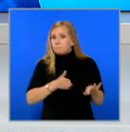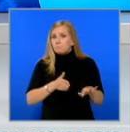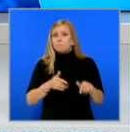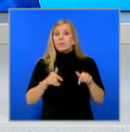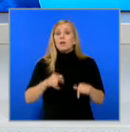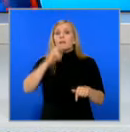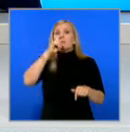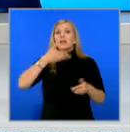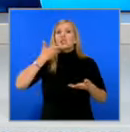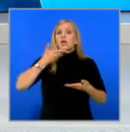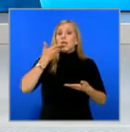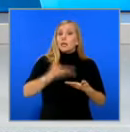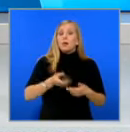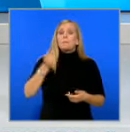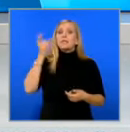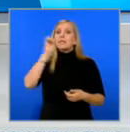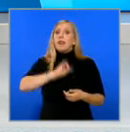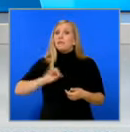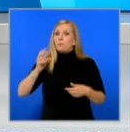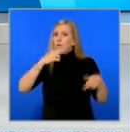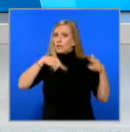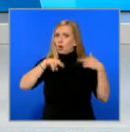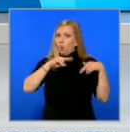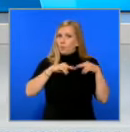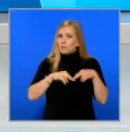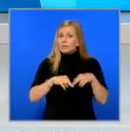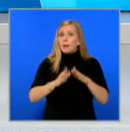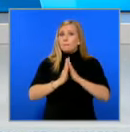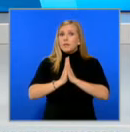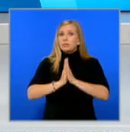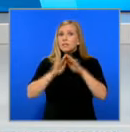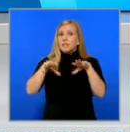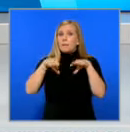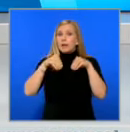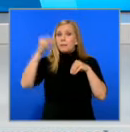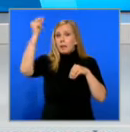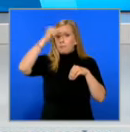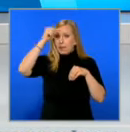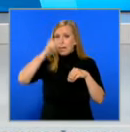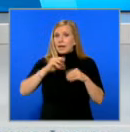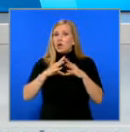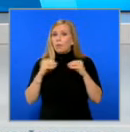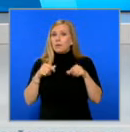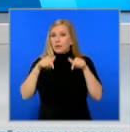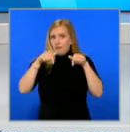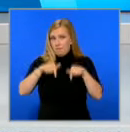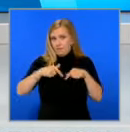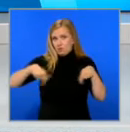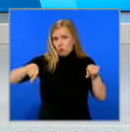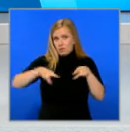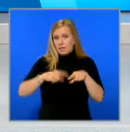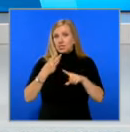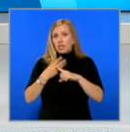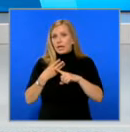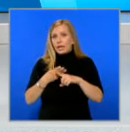реч за годината председателят на европейската комисия призова за приемането на българия и румъния в шенген в посланието си към